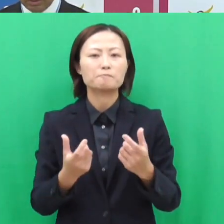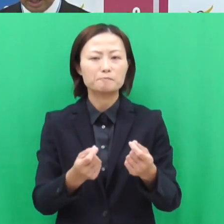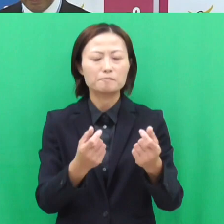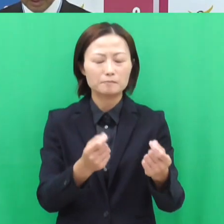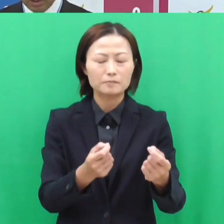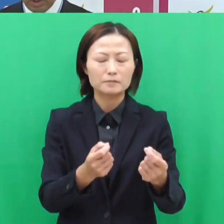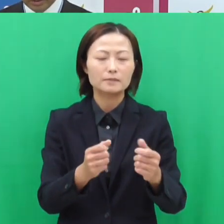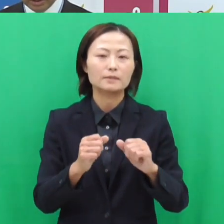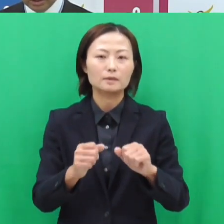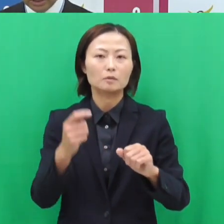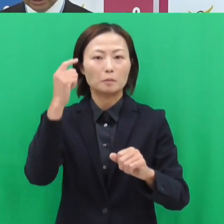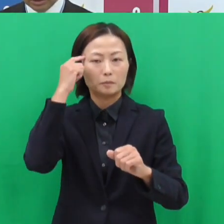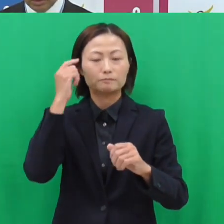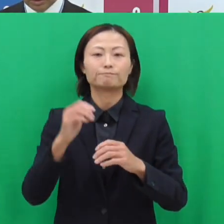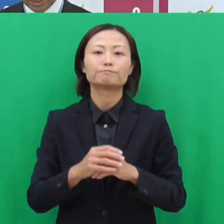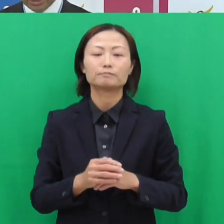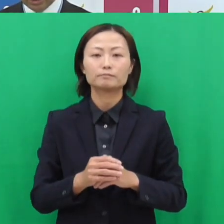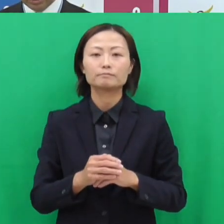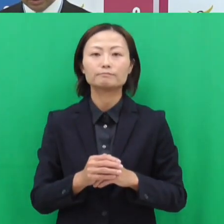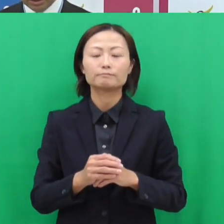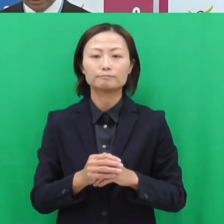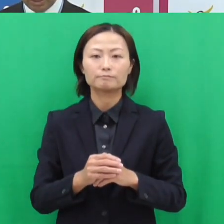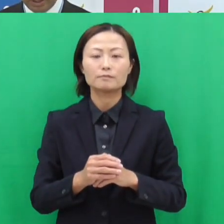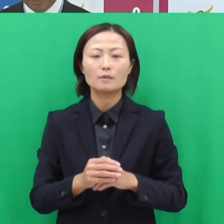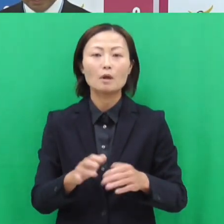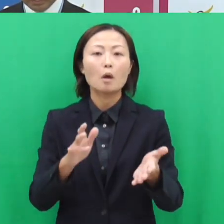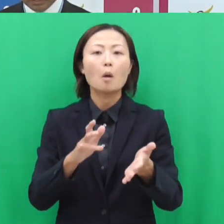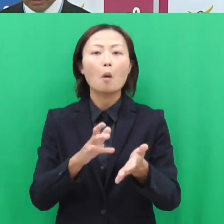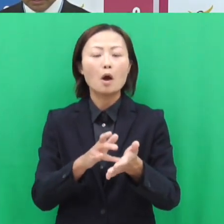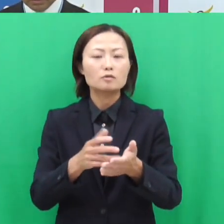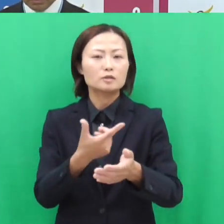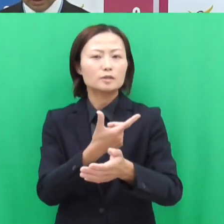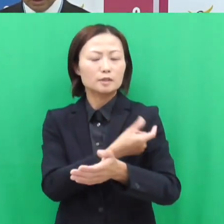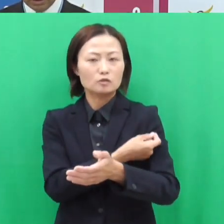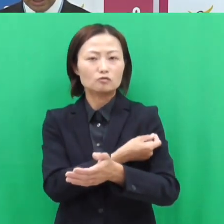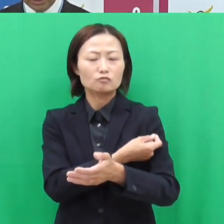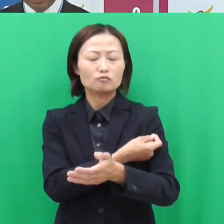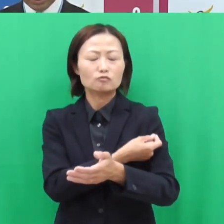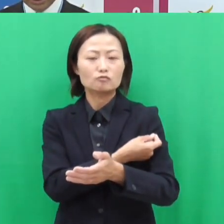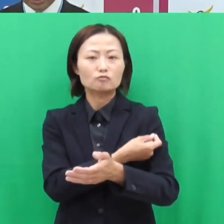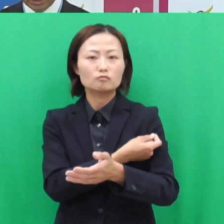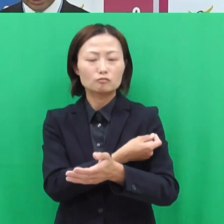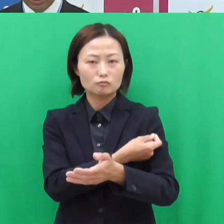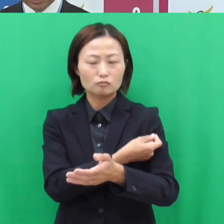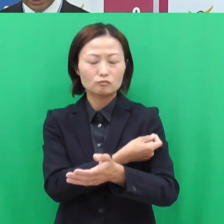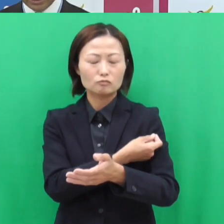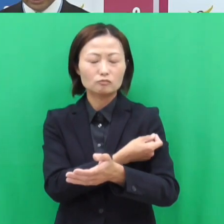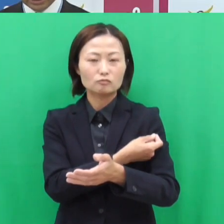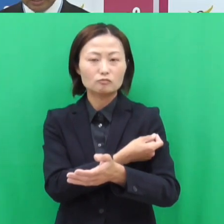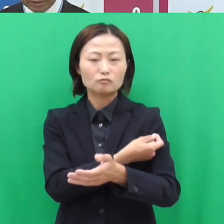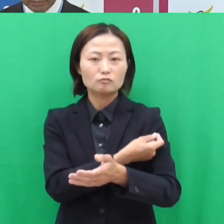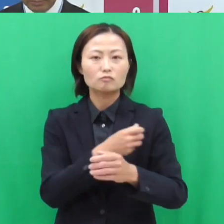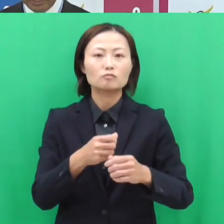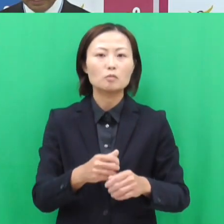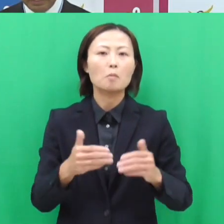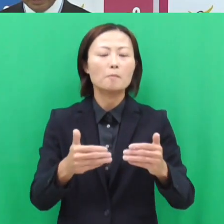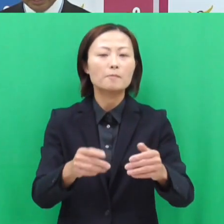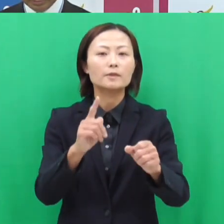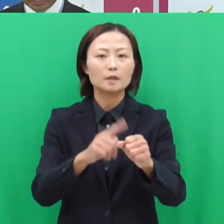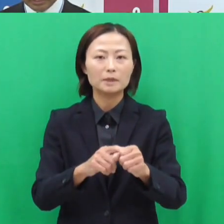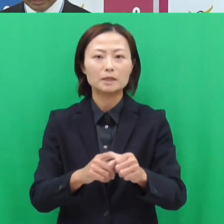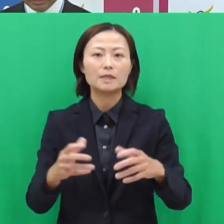といたしましてはワクチン接種のさらなる促進のため大規模選手センターを再開いたします